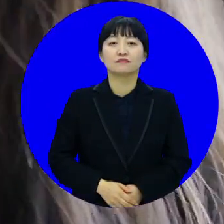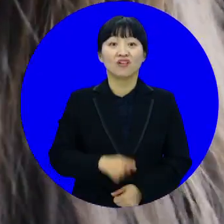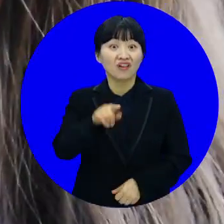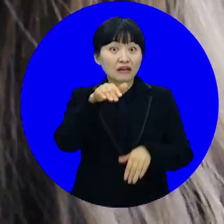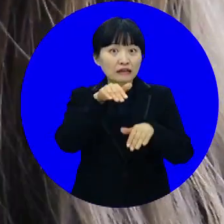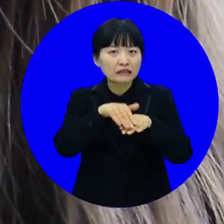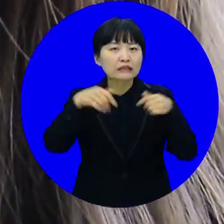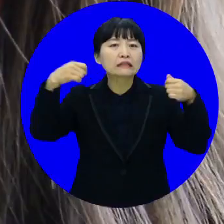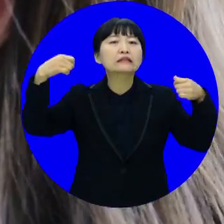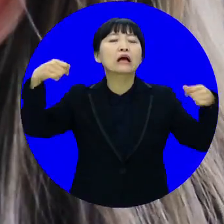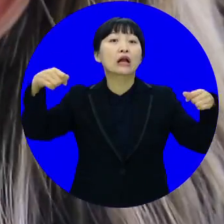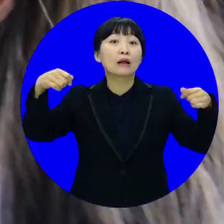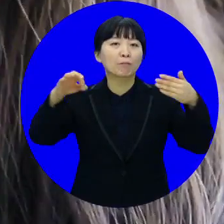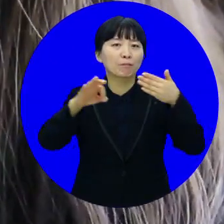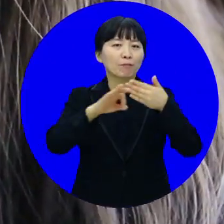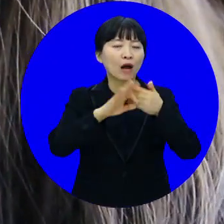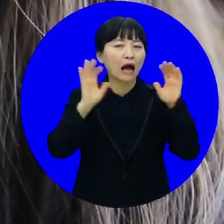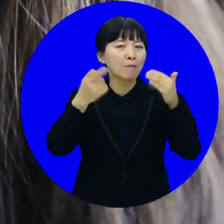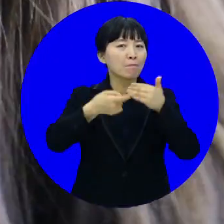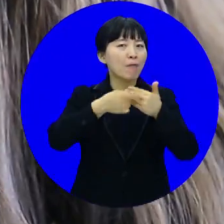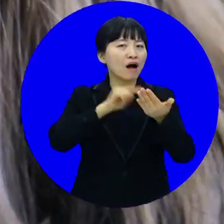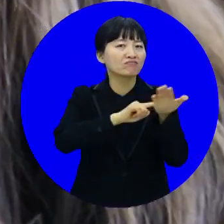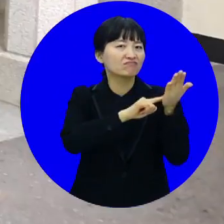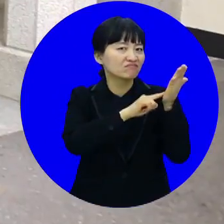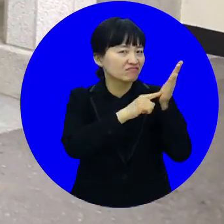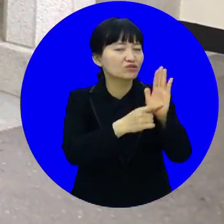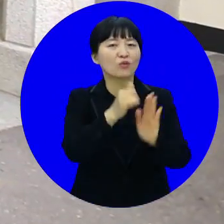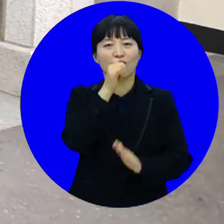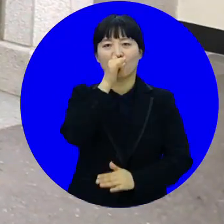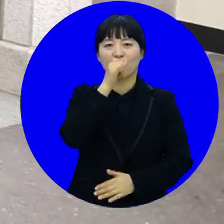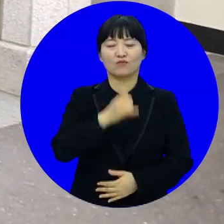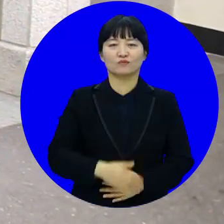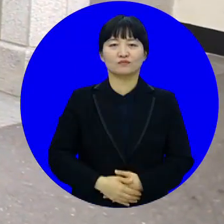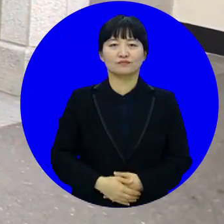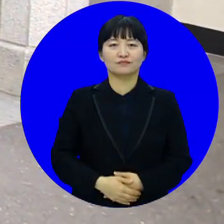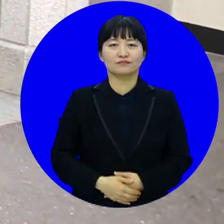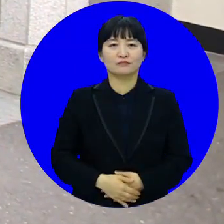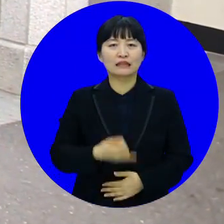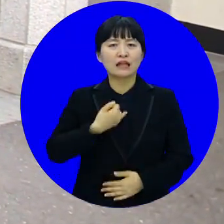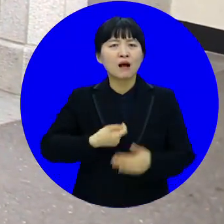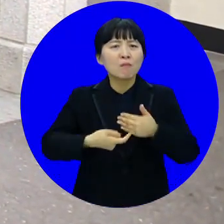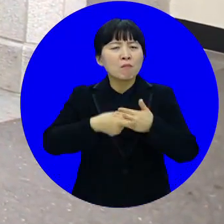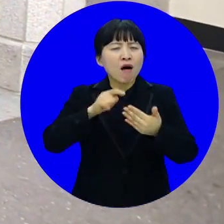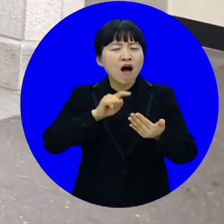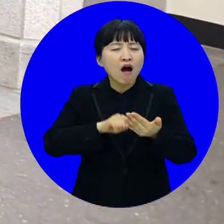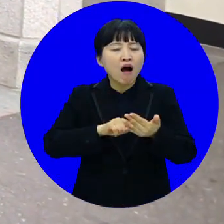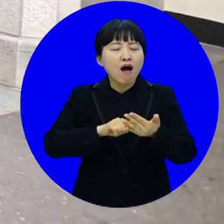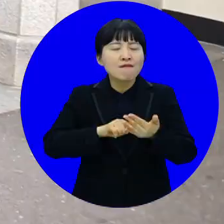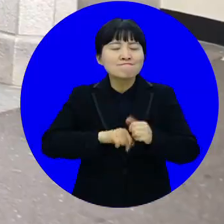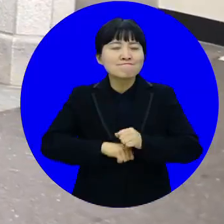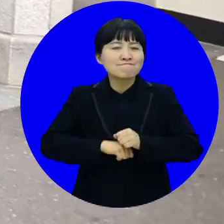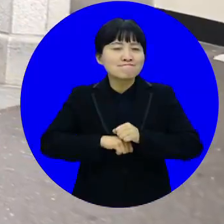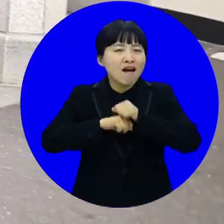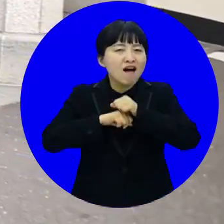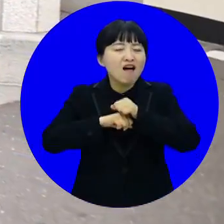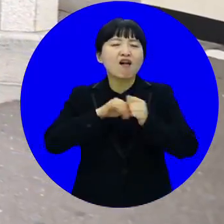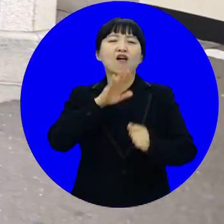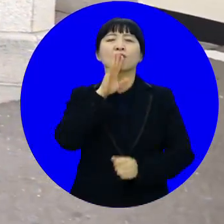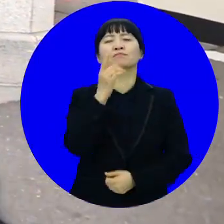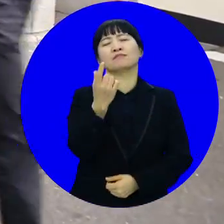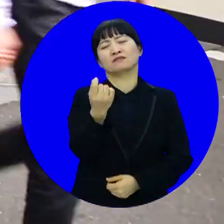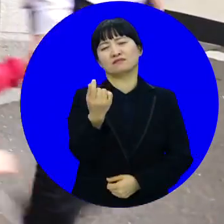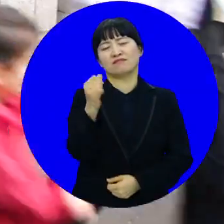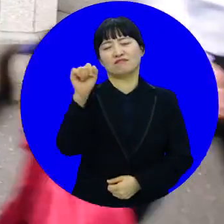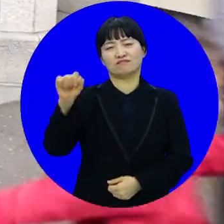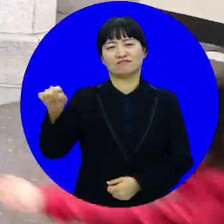저렇게 역할놀이를 하면 아이들이 본인의 마음을 드러내기도 하죠. 네. 저기 미나의 마음이 굉장히 많이 꽉 박힌 거죠.